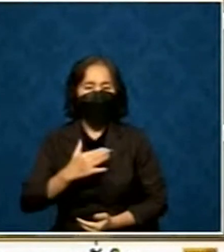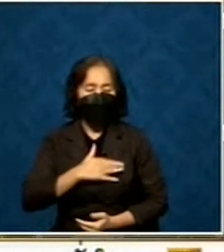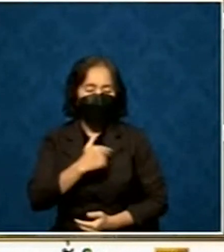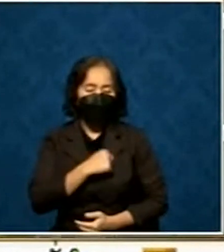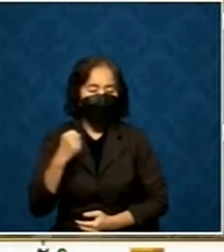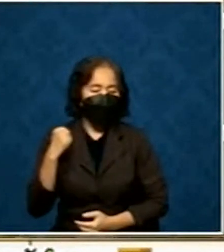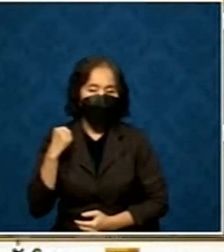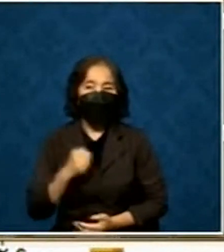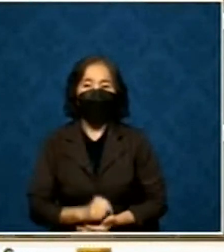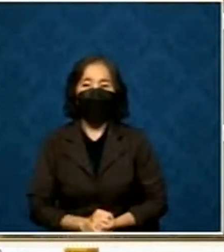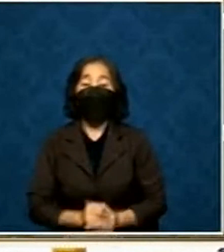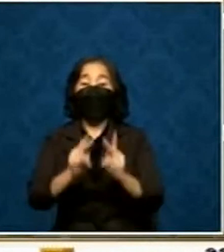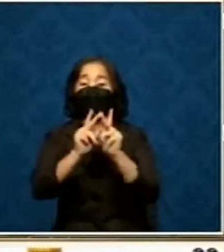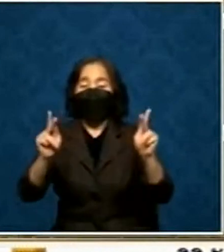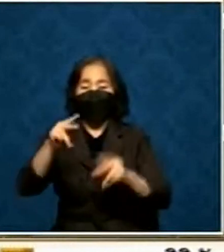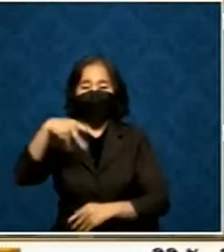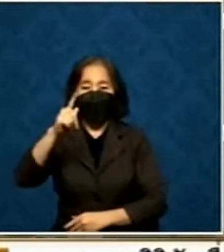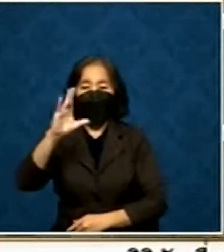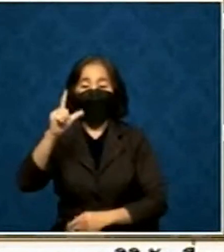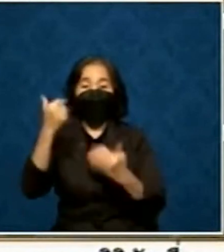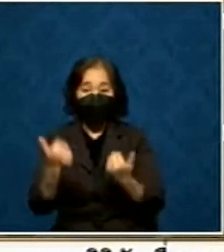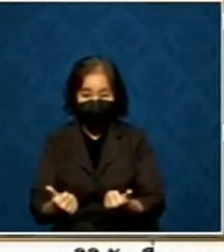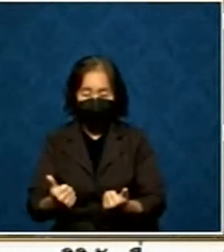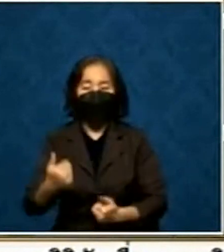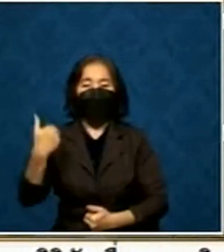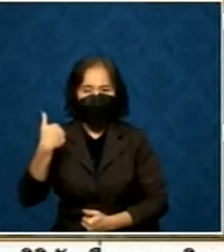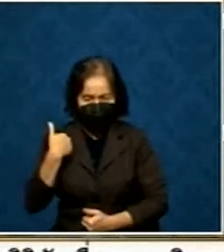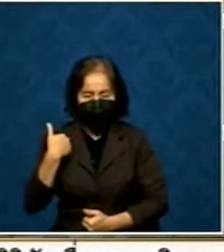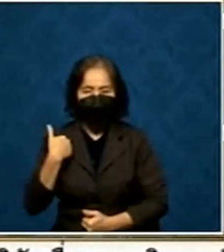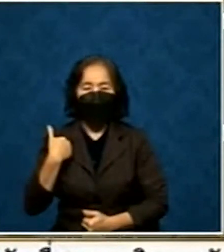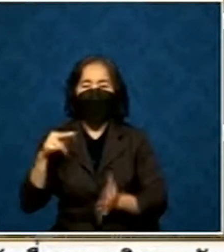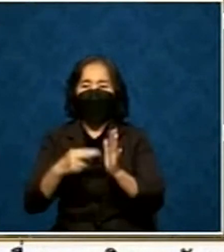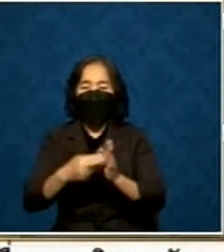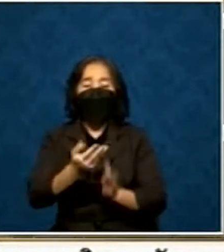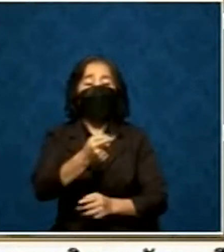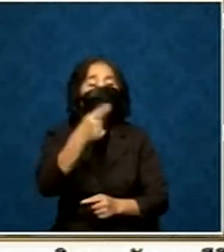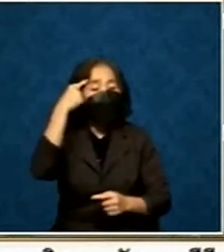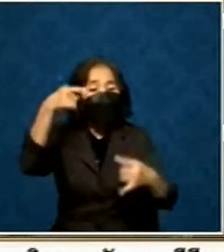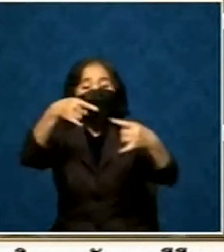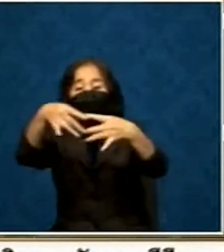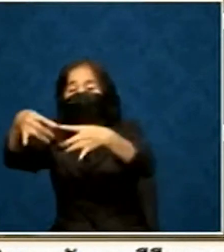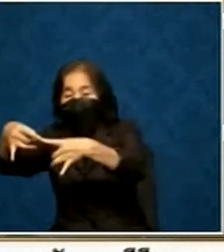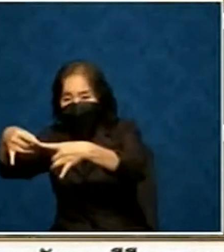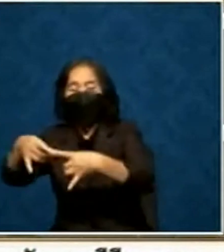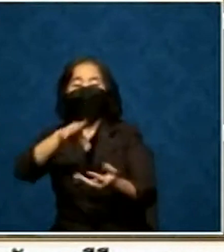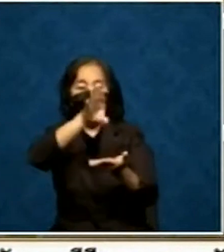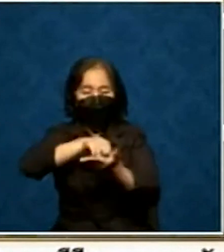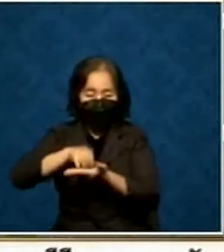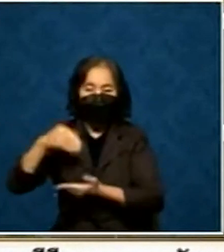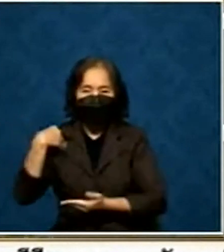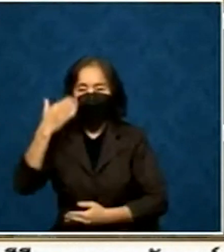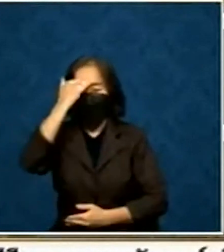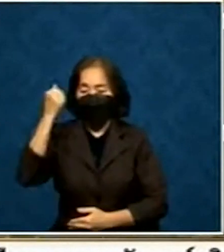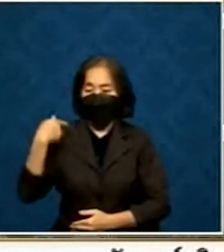กประมาณ 9,000 กวาเรื่องและคิดว่าจำนวนเรองทถูกร้เรีนจะมากขึ้ในอนาคทจำนวคดีที่มากข้นนี้ไม่ใช่